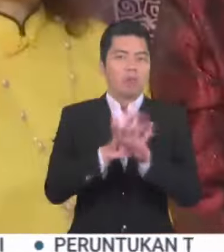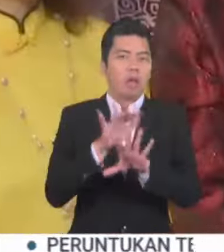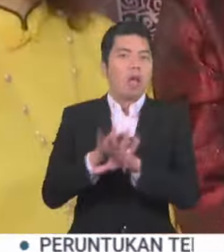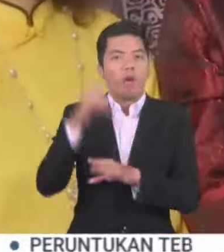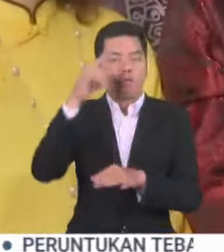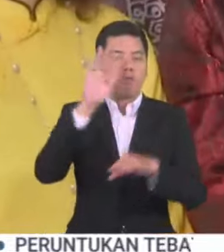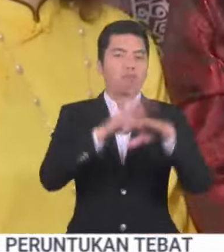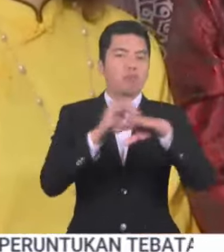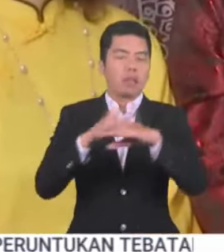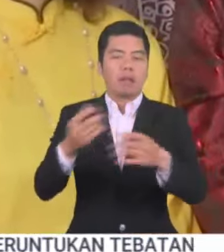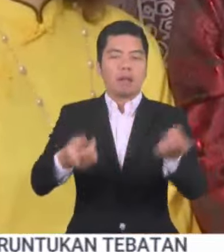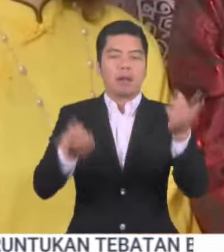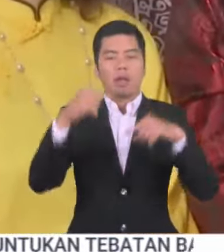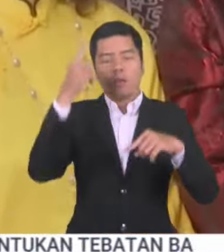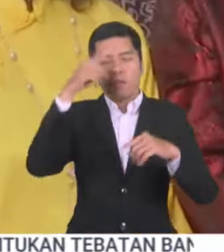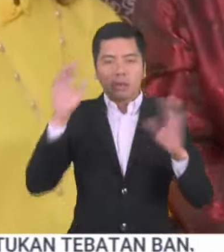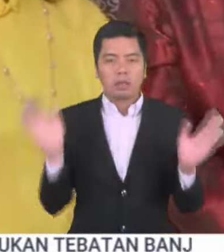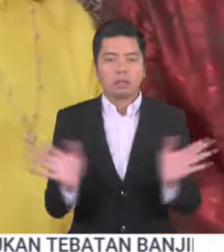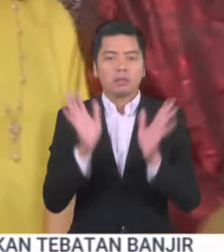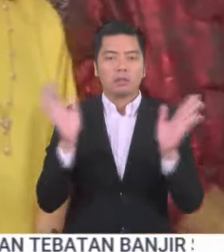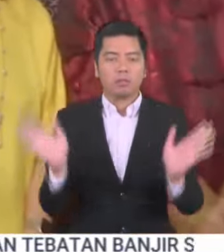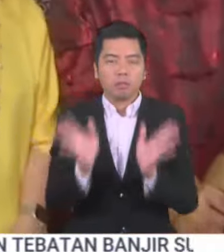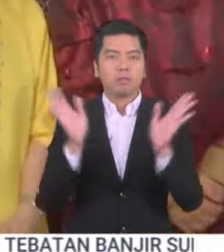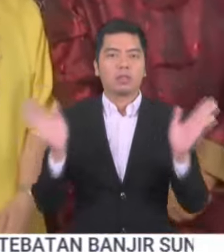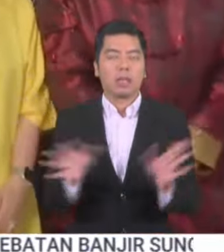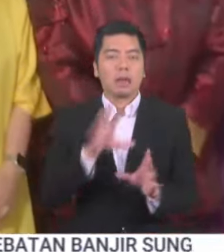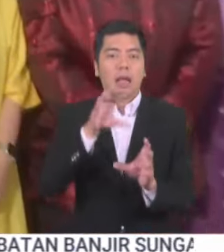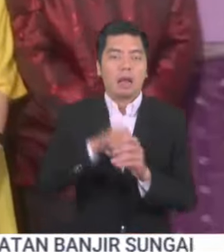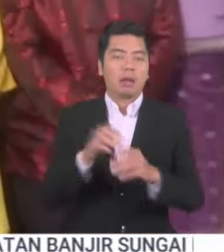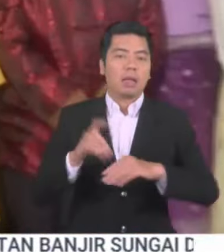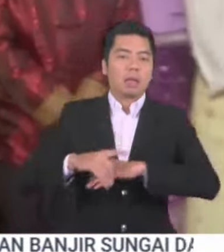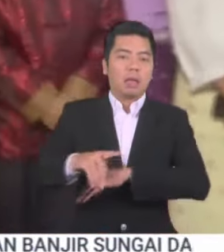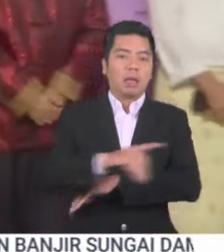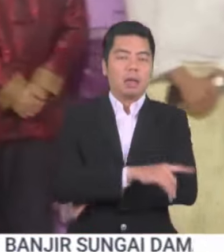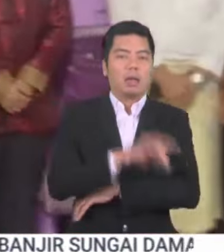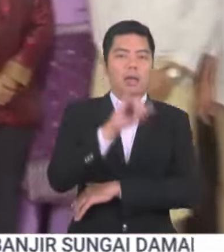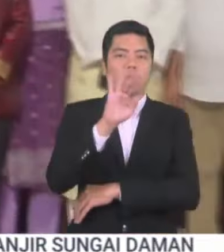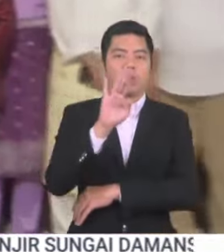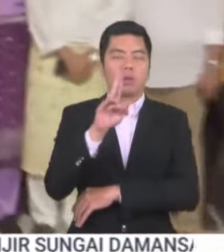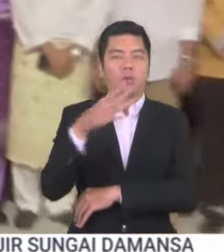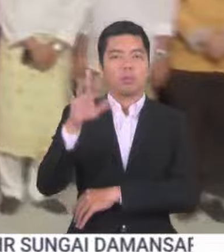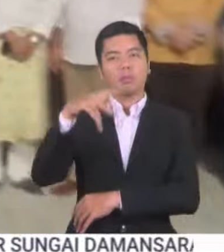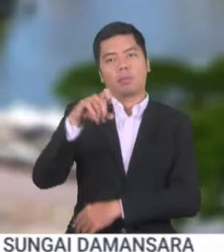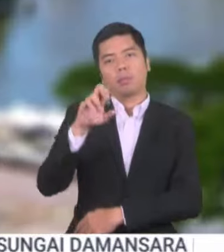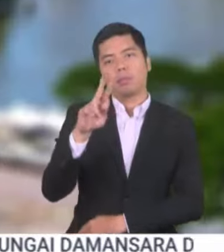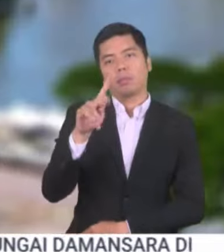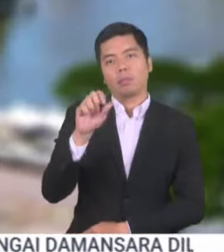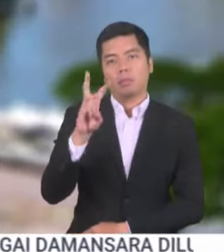hadir untuk menyemarakkan semangat patriotisme di dataran Ibu Pertiwi.